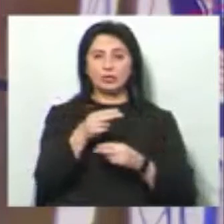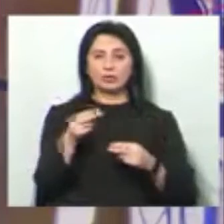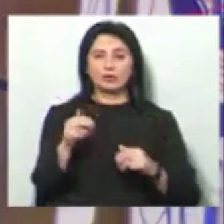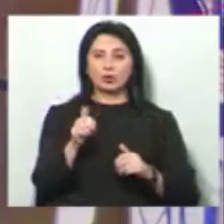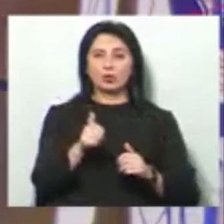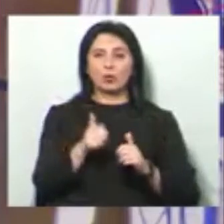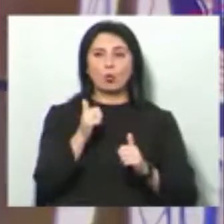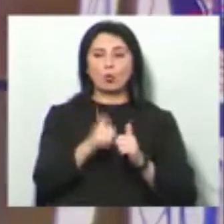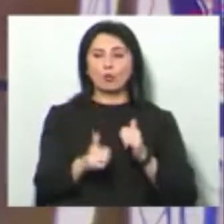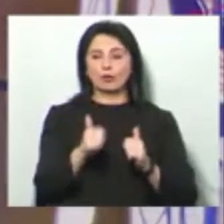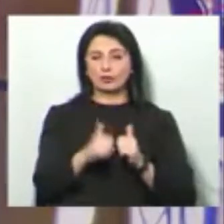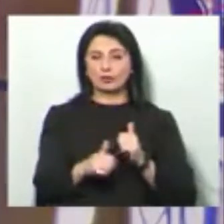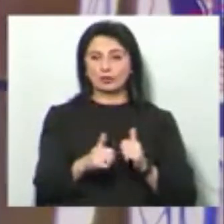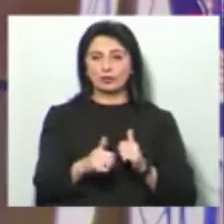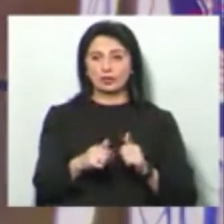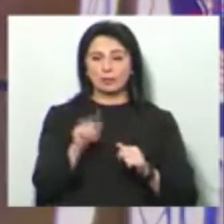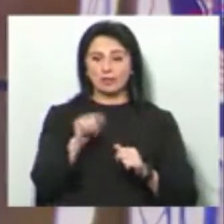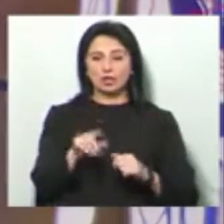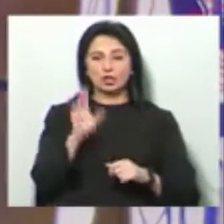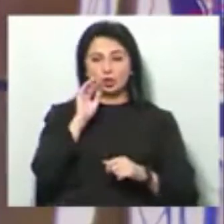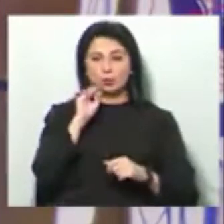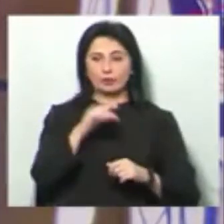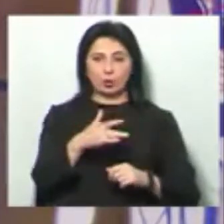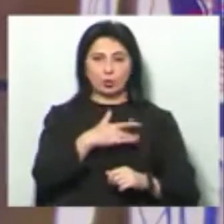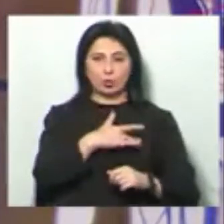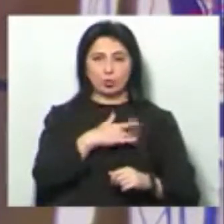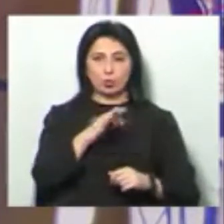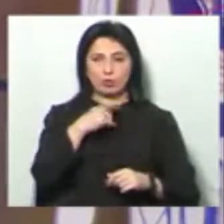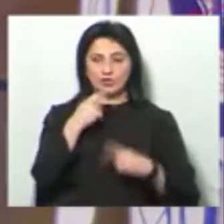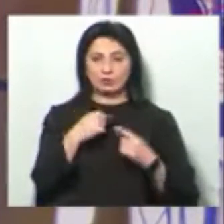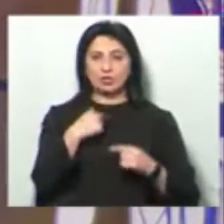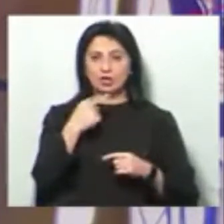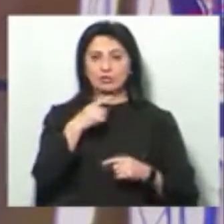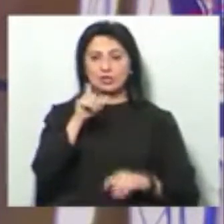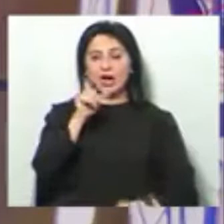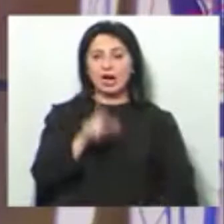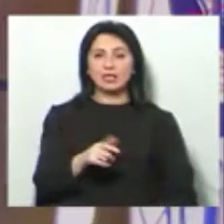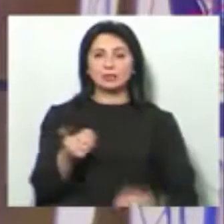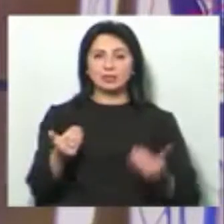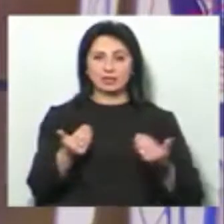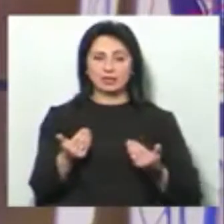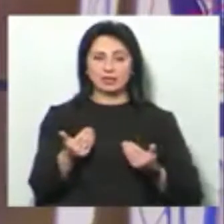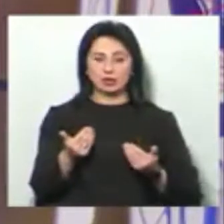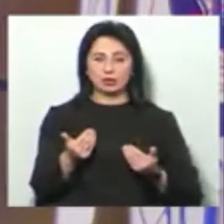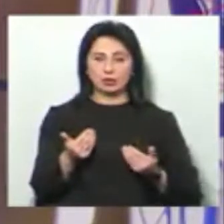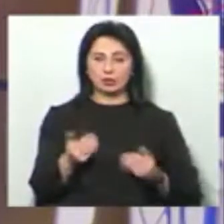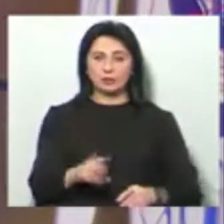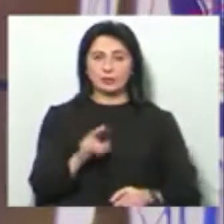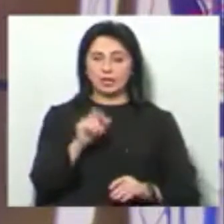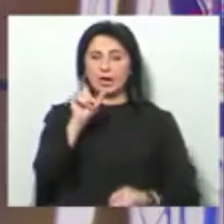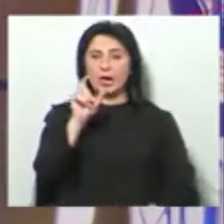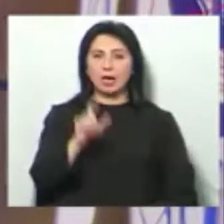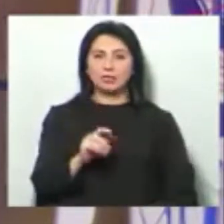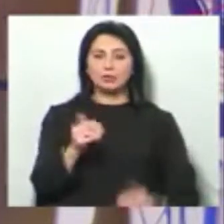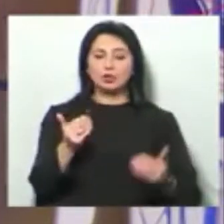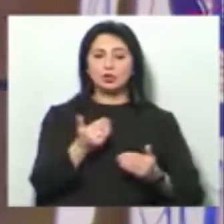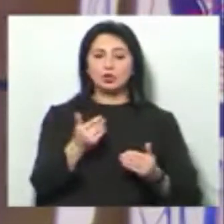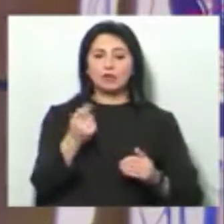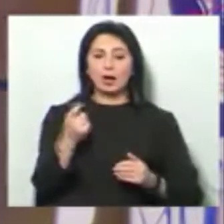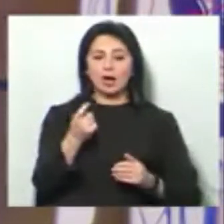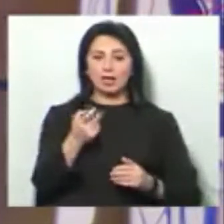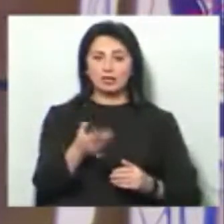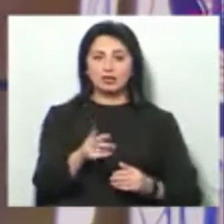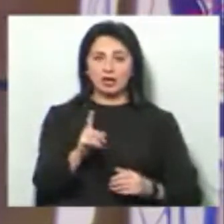როგორც ყოველთვის. Mașin როდესაც გულზევ საუბრობთ, ჩვენ საუბრობთ ადამიანის სიცოცხლეზე და ადამიანის ცხოვრების